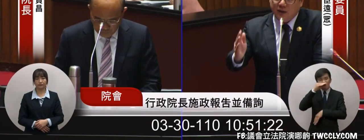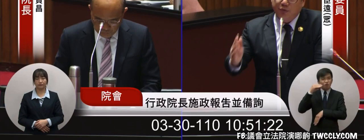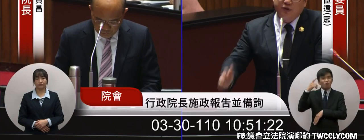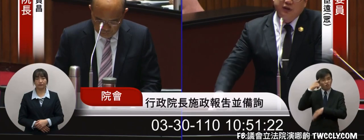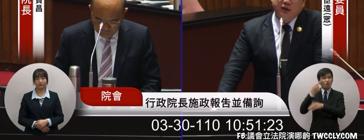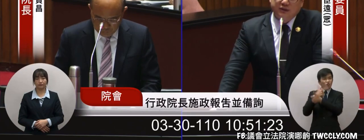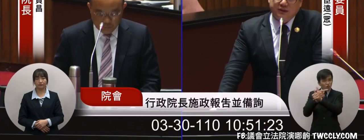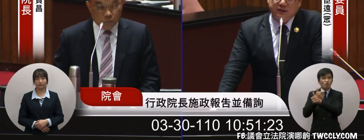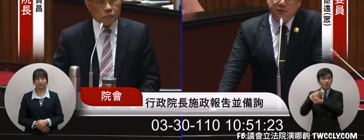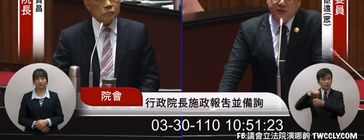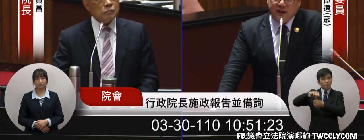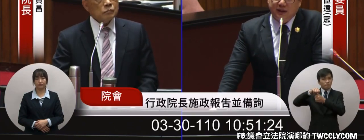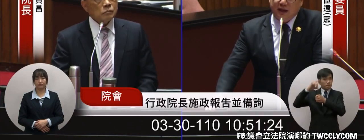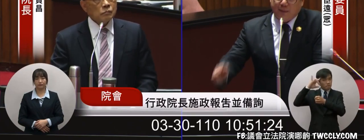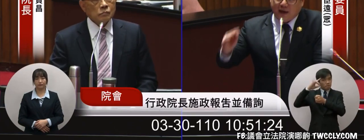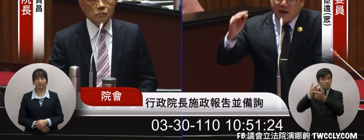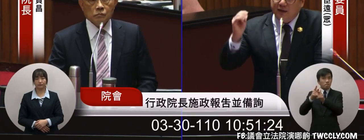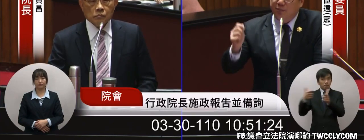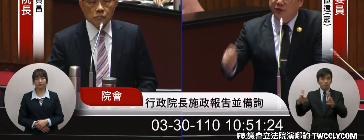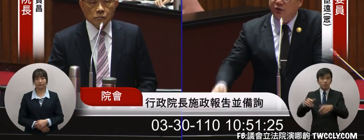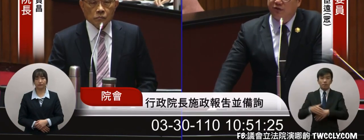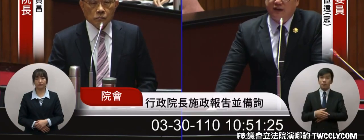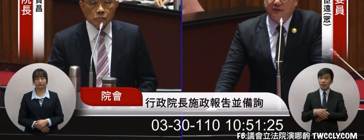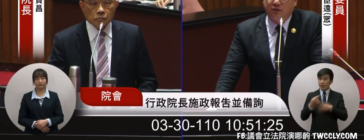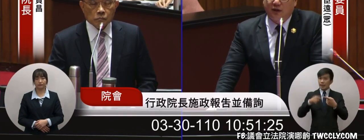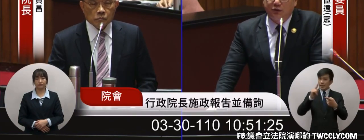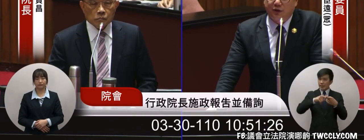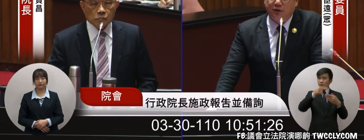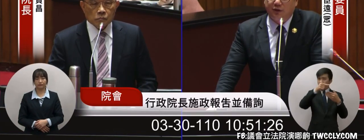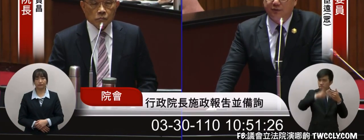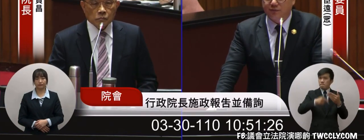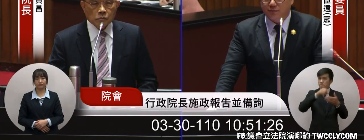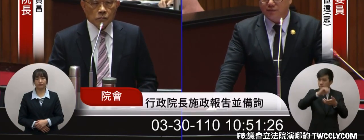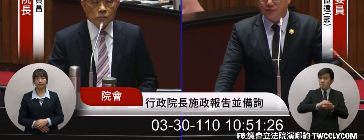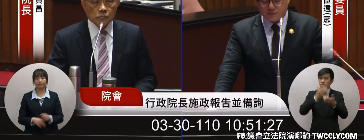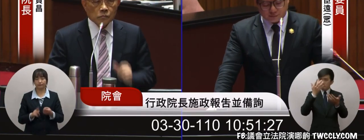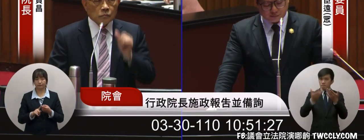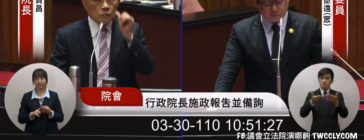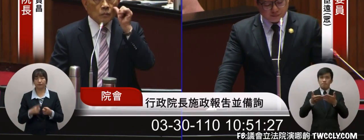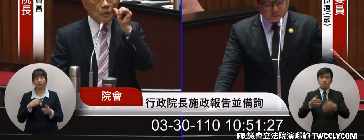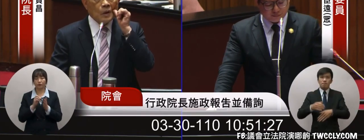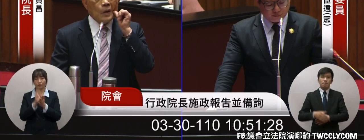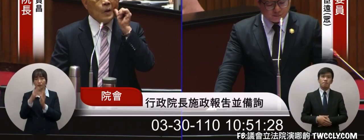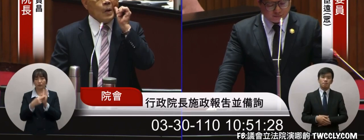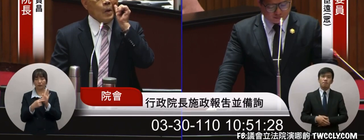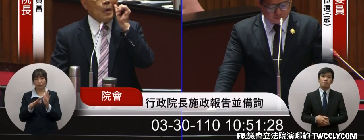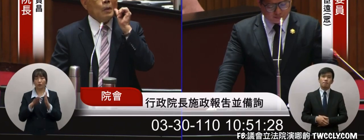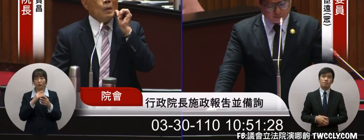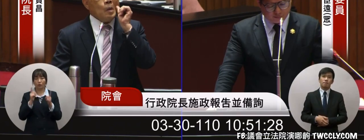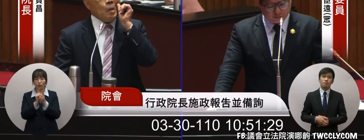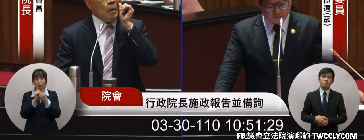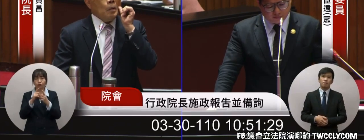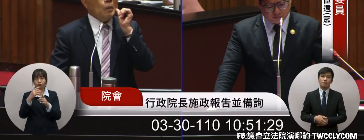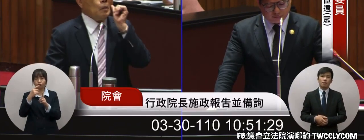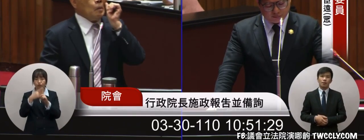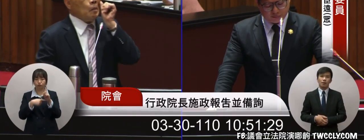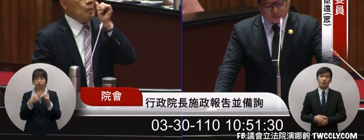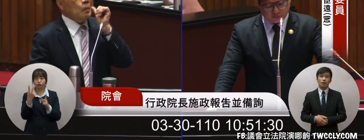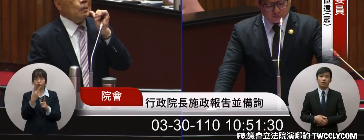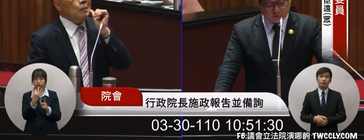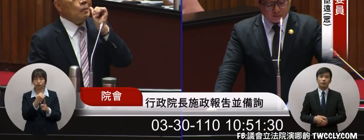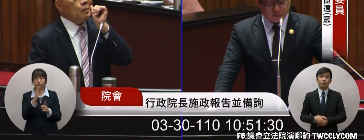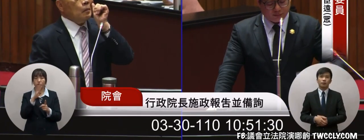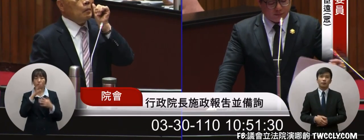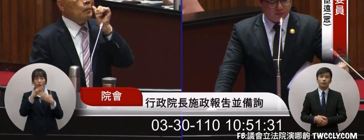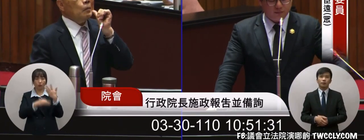其他的考慮這個部分其實是不是應該要把它更明確的法制化來定義是 我跟委員說明這好幾個層次第一個層次